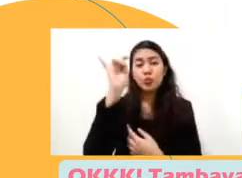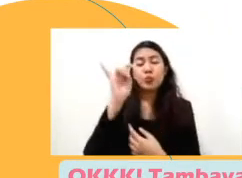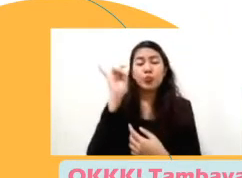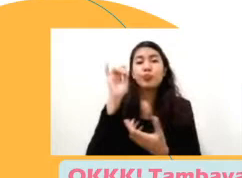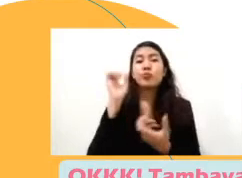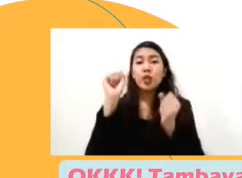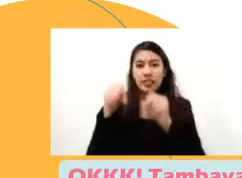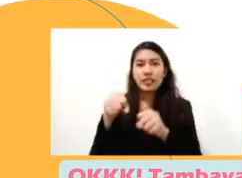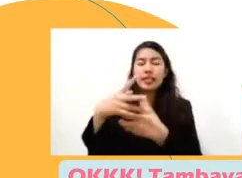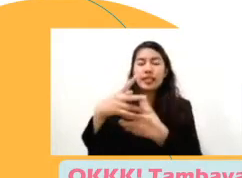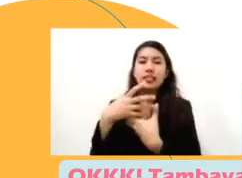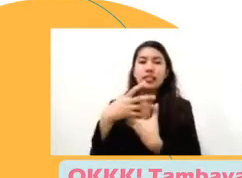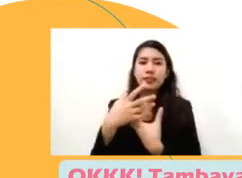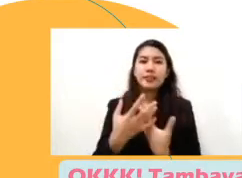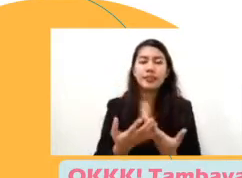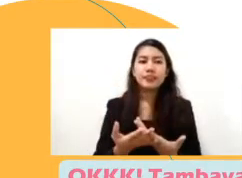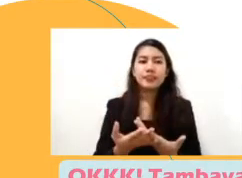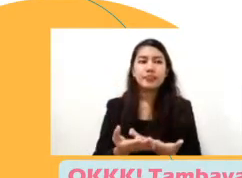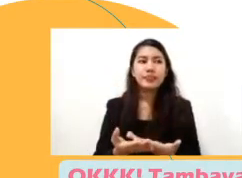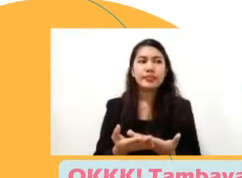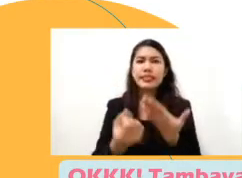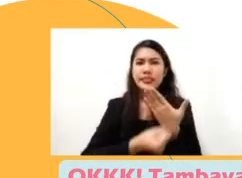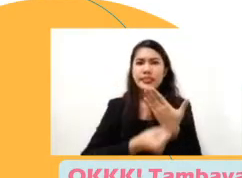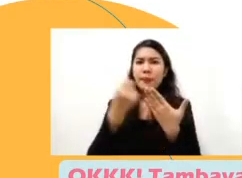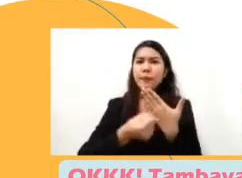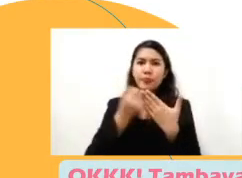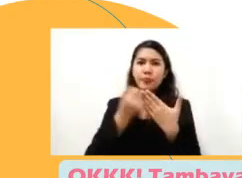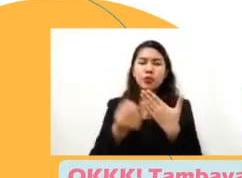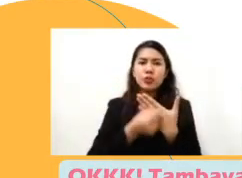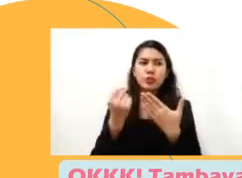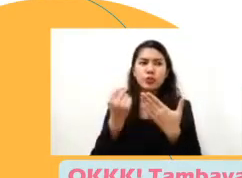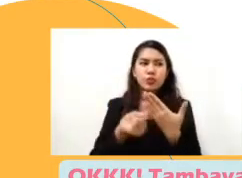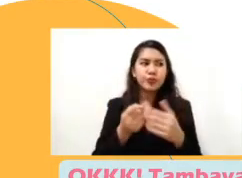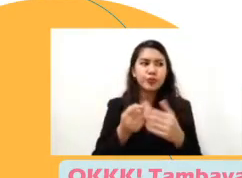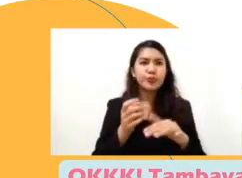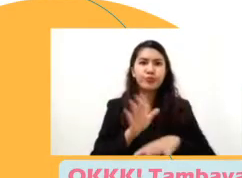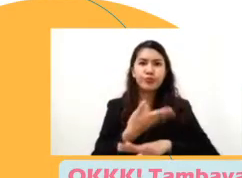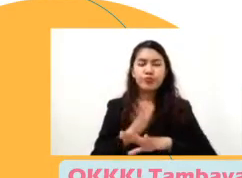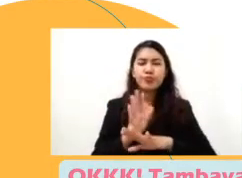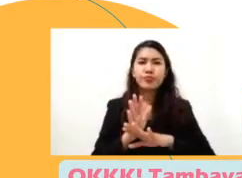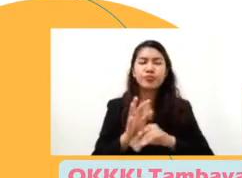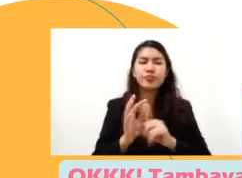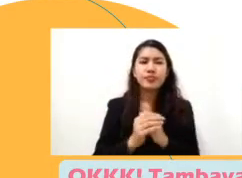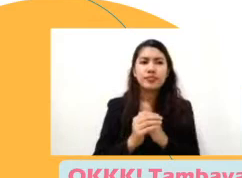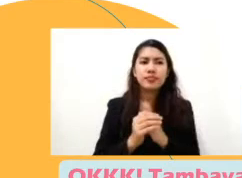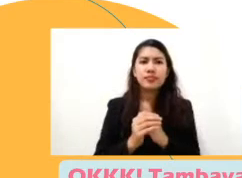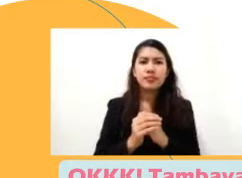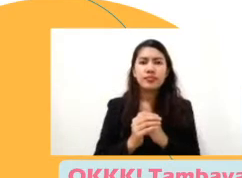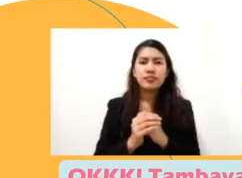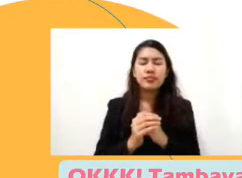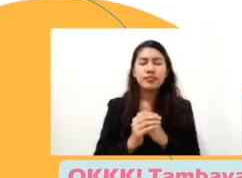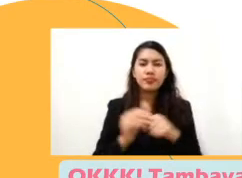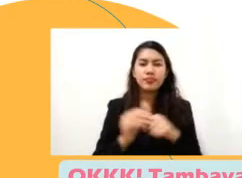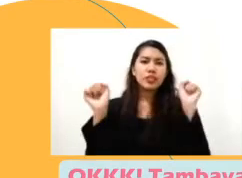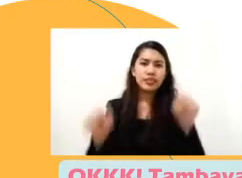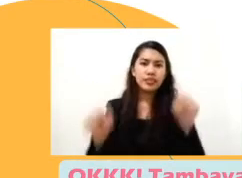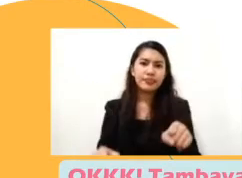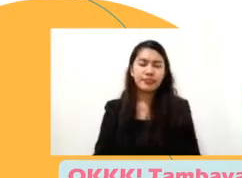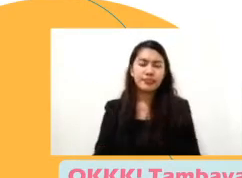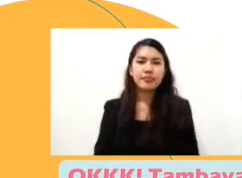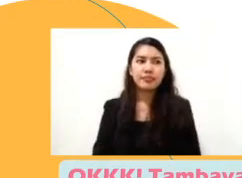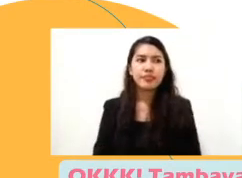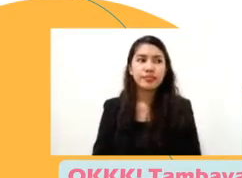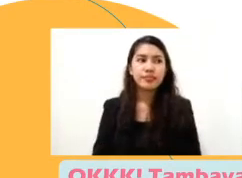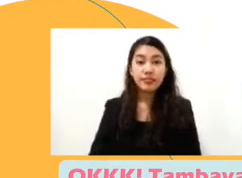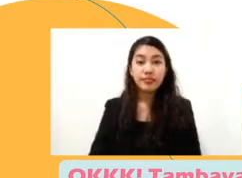Samples, ganyan. Yeah. Instrumental songs na pwede niyong lapatan. Pwede rin yun. Yan. Paalala lang